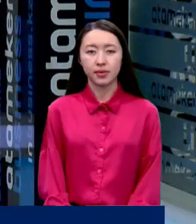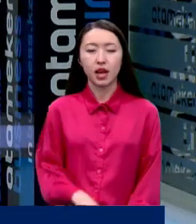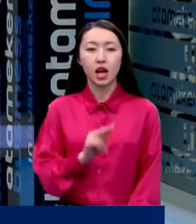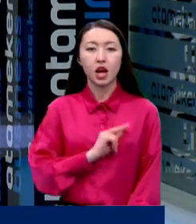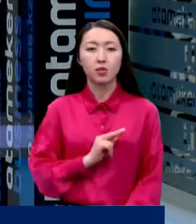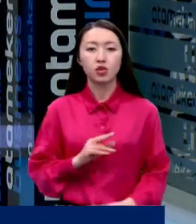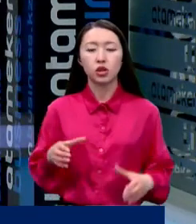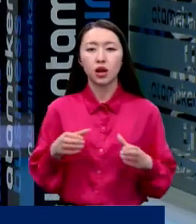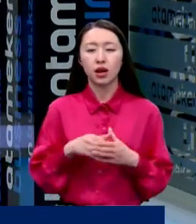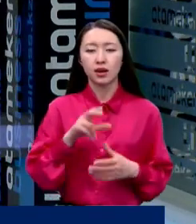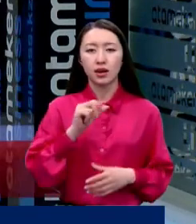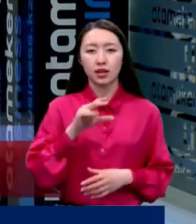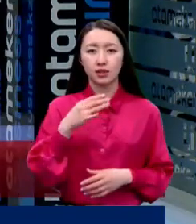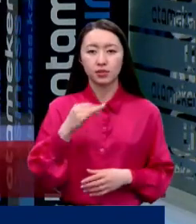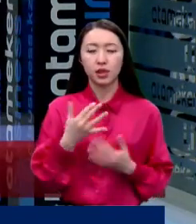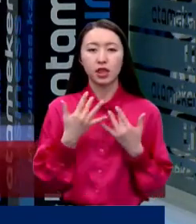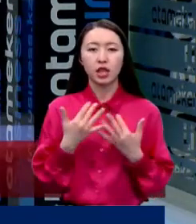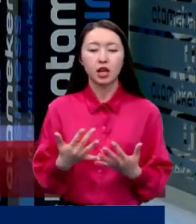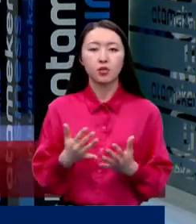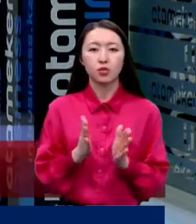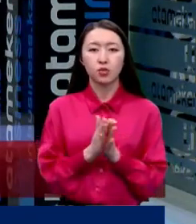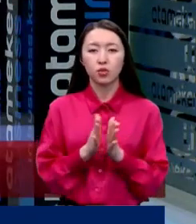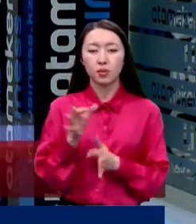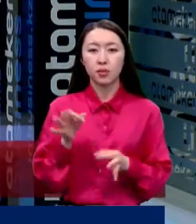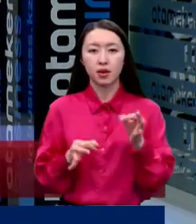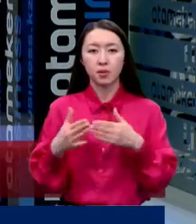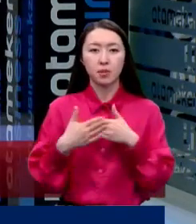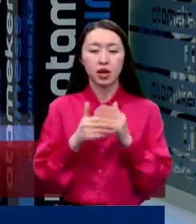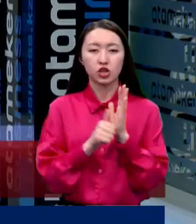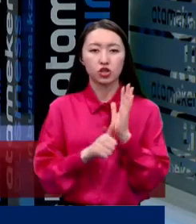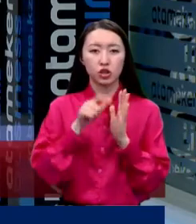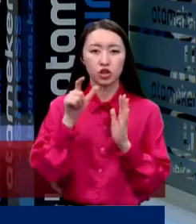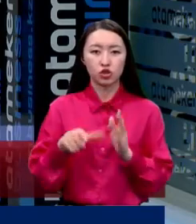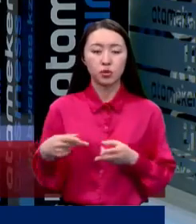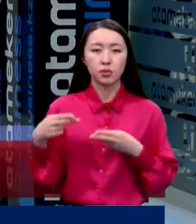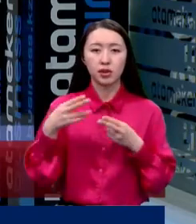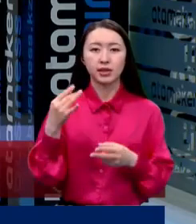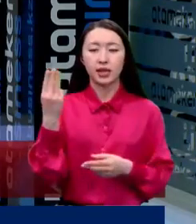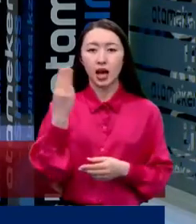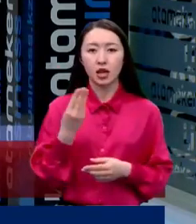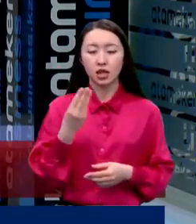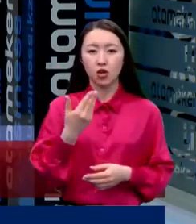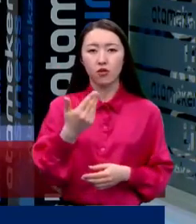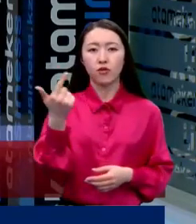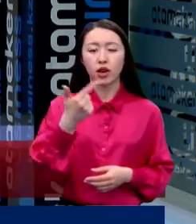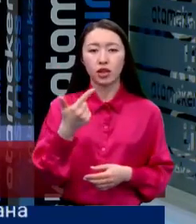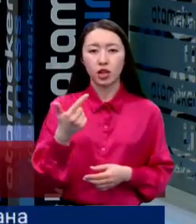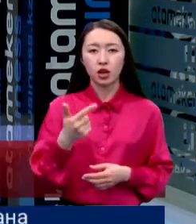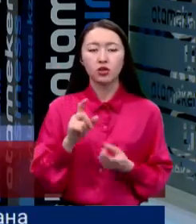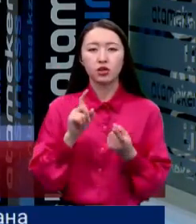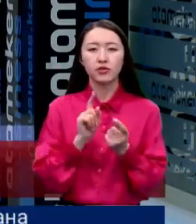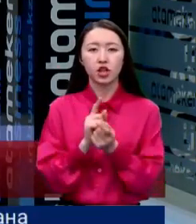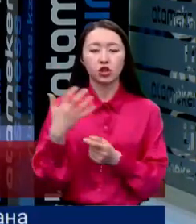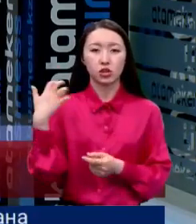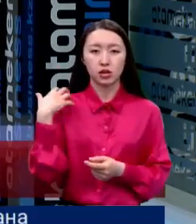Рабочие компании «Каспиан Дриллинг» требуют справедливости. Почти 60 человек прибыли из Актау в Атырау для встречи с работодателем. Они уверены,